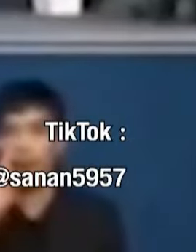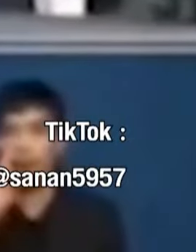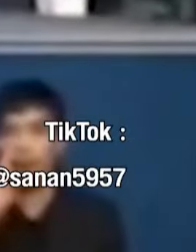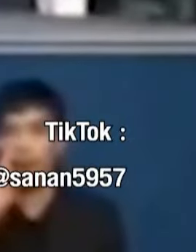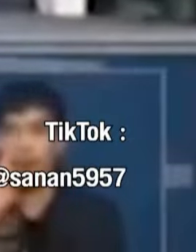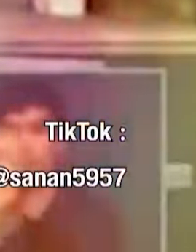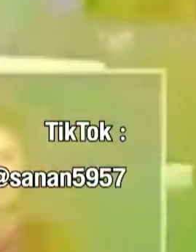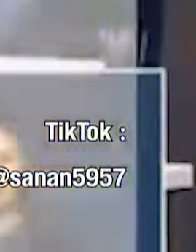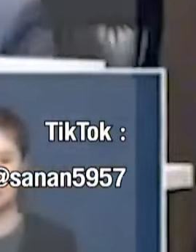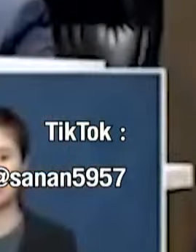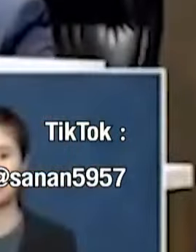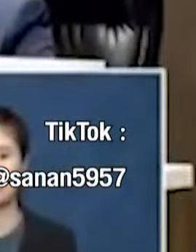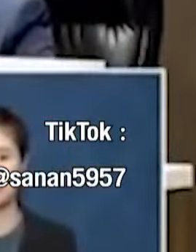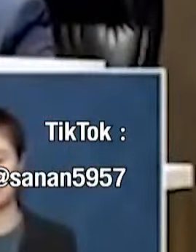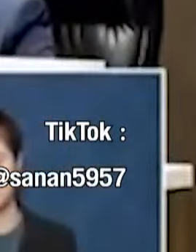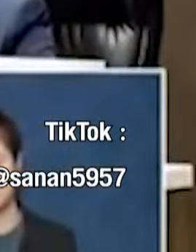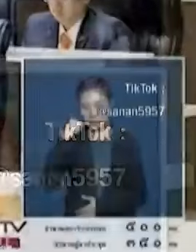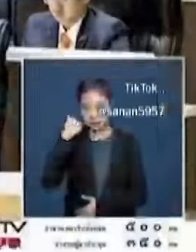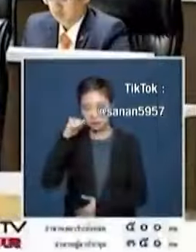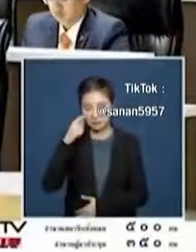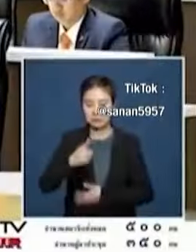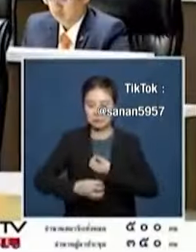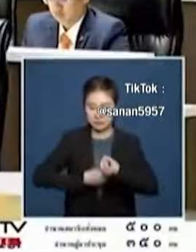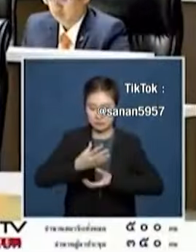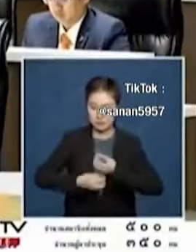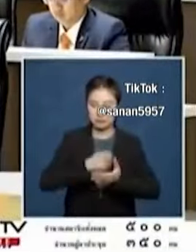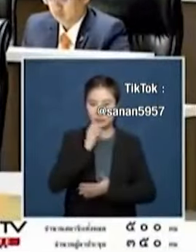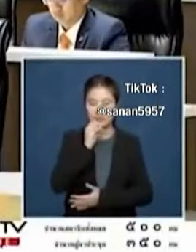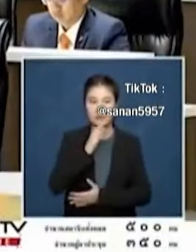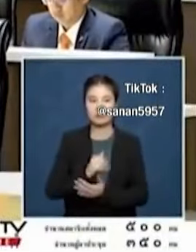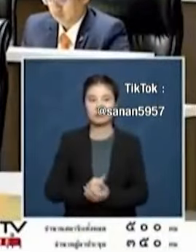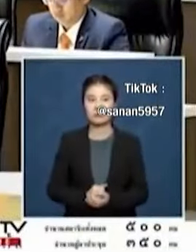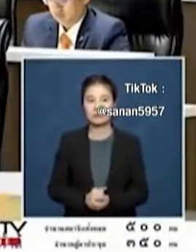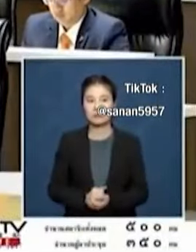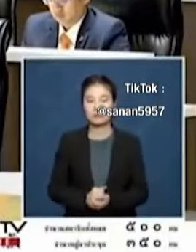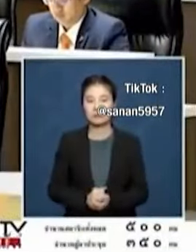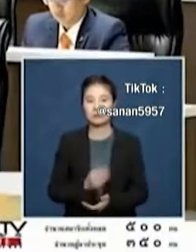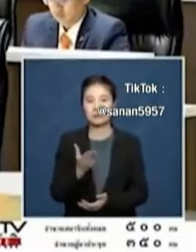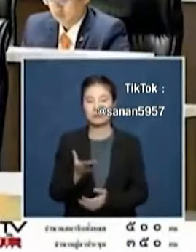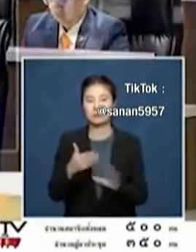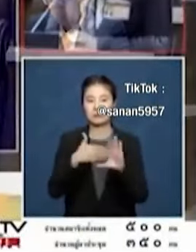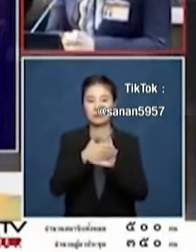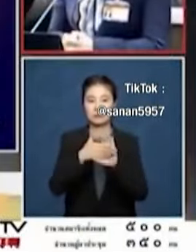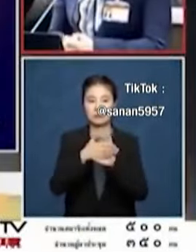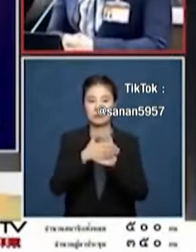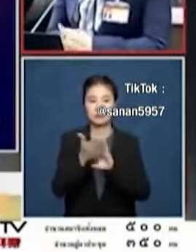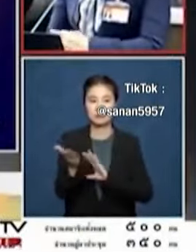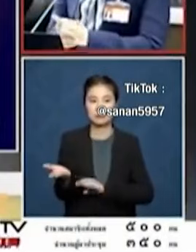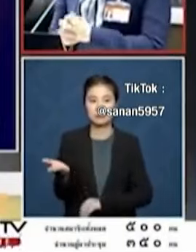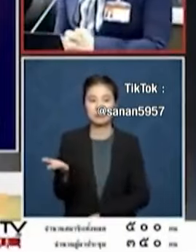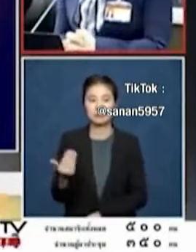าง และขาดเสียง ลดเลิกการใช้สไลด์ดูบ้าง นะ ถ้าเราอินหมกมุ่นกับเรื่องที่เราจะ